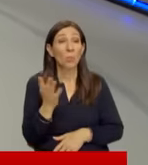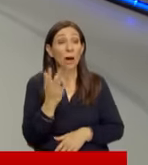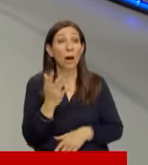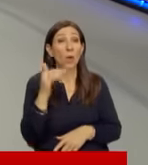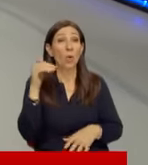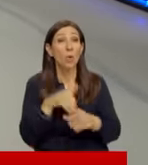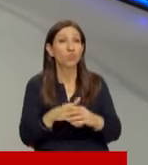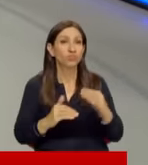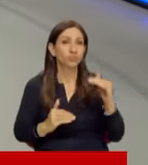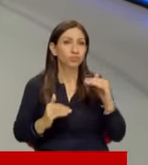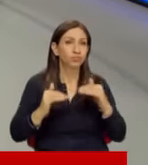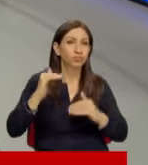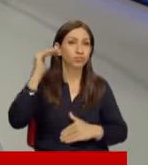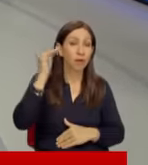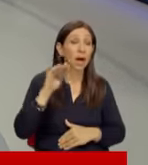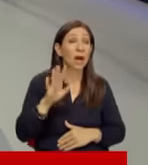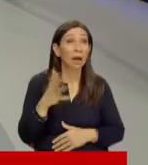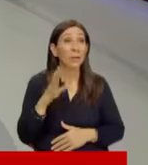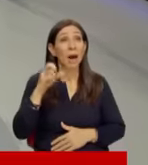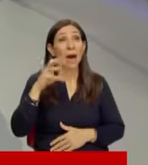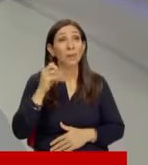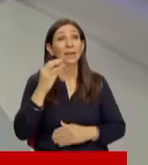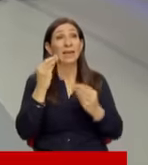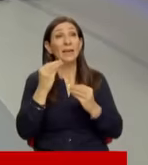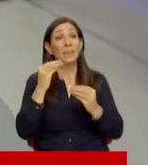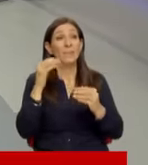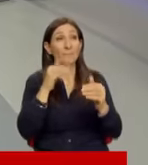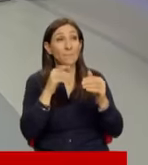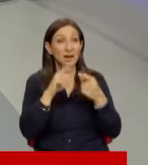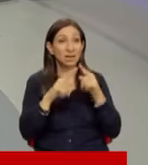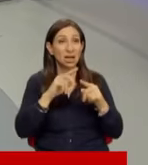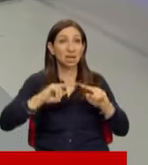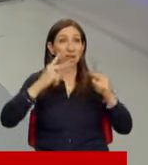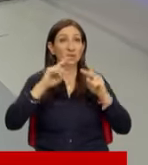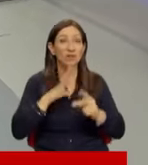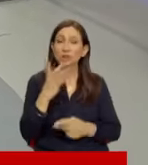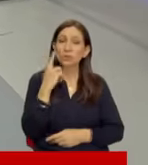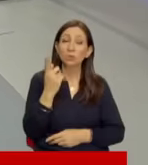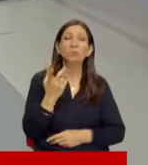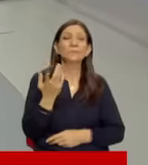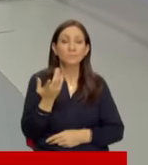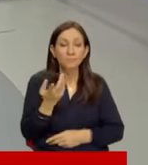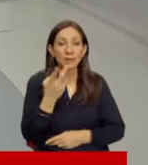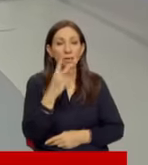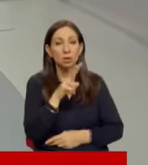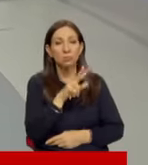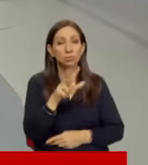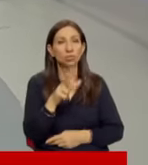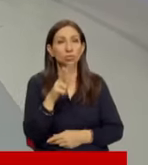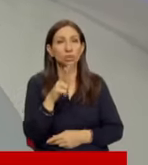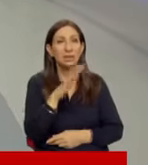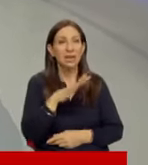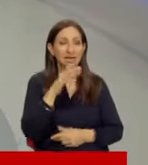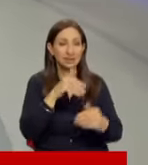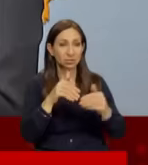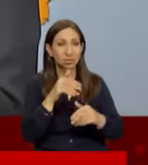oy farklılığı var. Galiba AK Parti'den İYİ Parti'ye ciddi bir geçiş var. Ne dersin? Tabii 2023 genel seçimlerinde İYİ Parti'nin